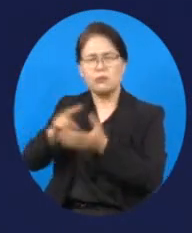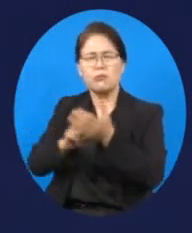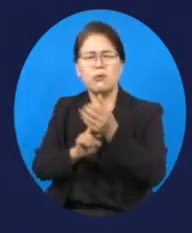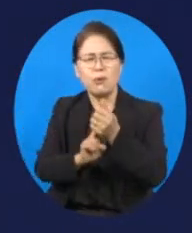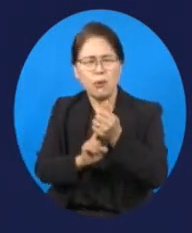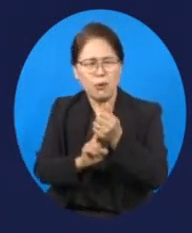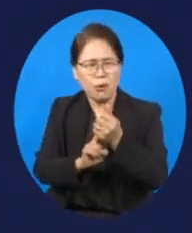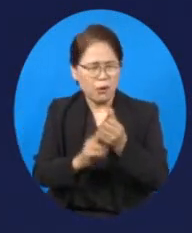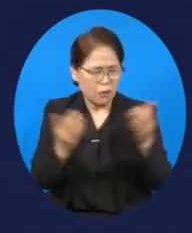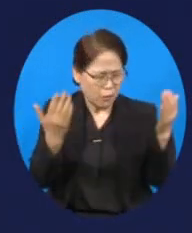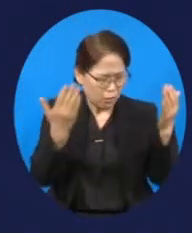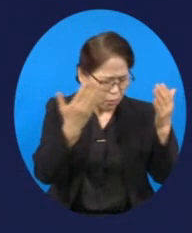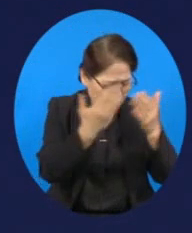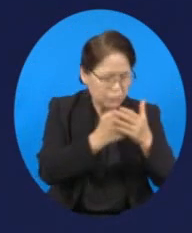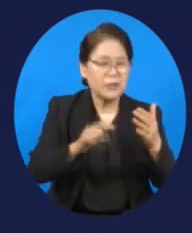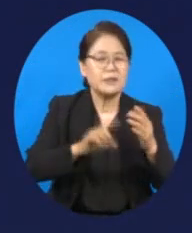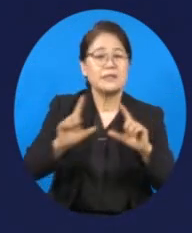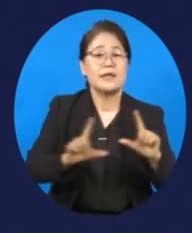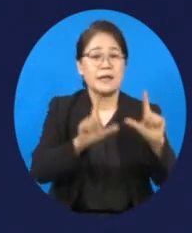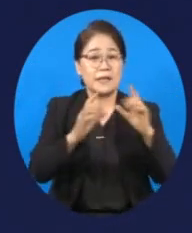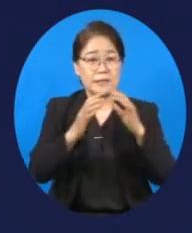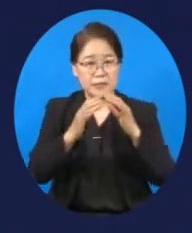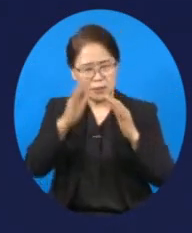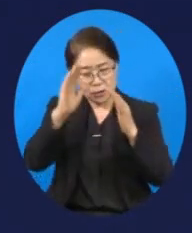가운데 살아가는 분들이 있습니다